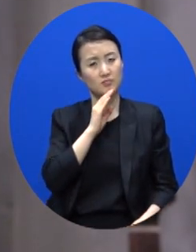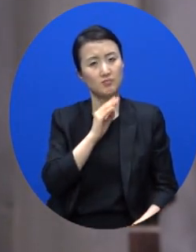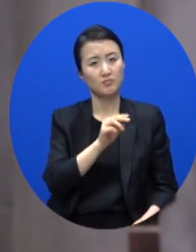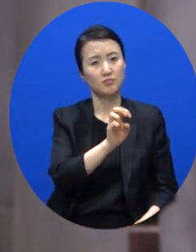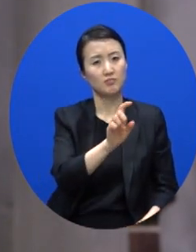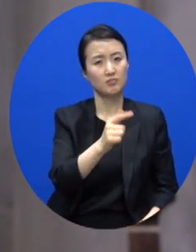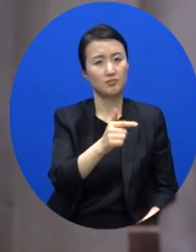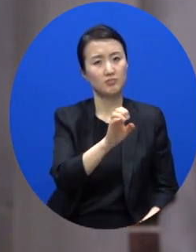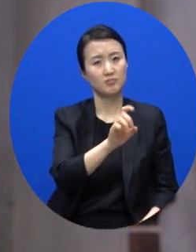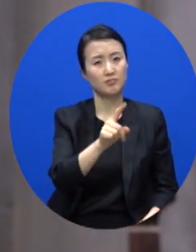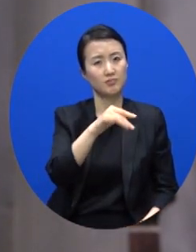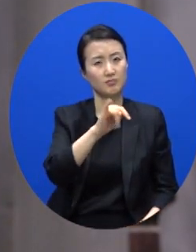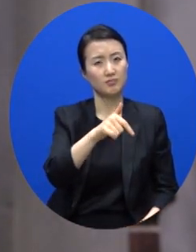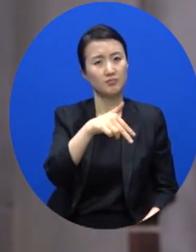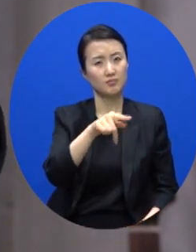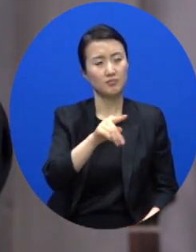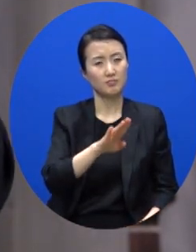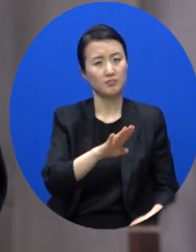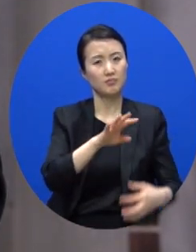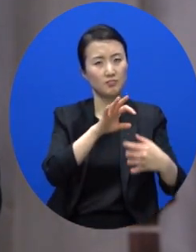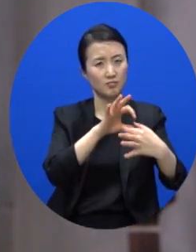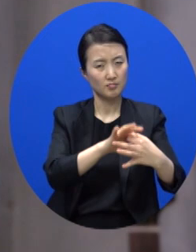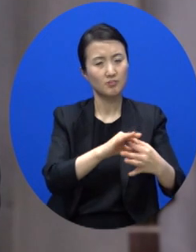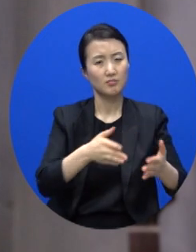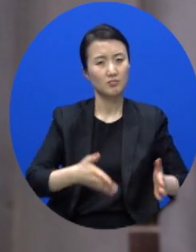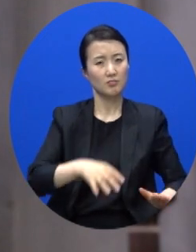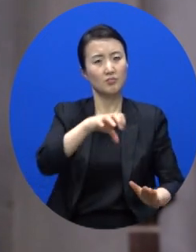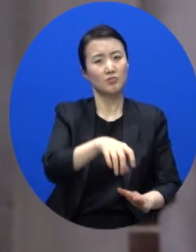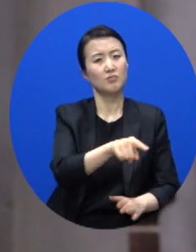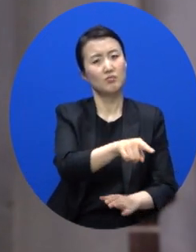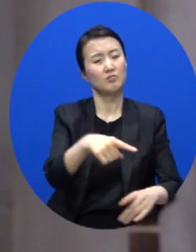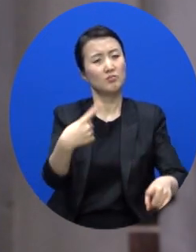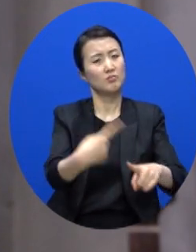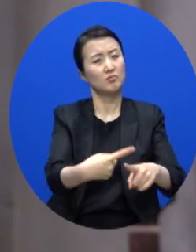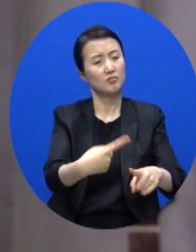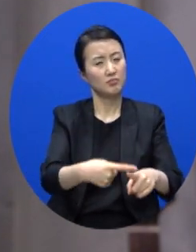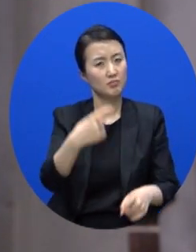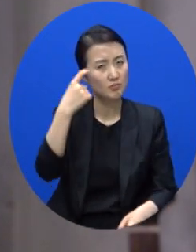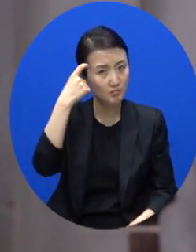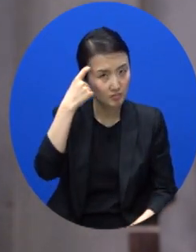만파식적의 고장이다. 이걸 느끼고 저는